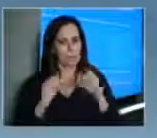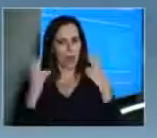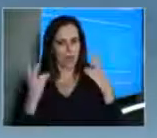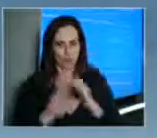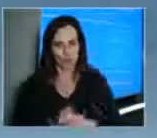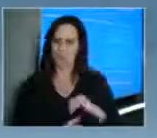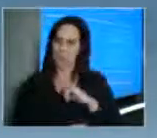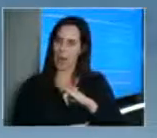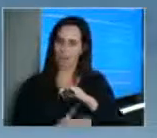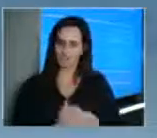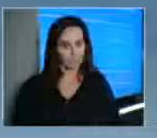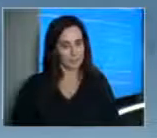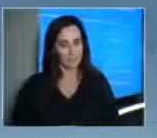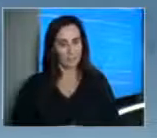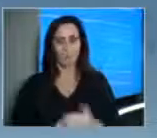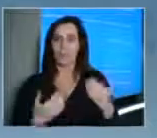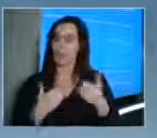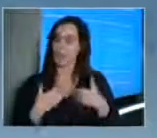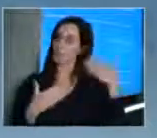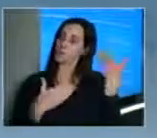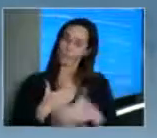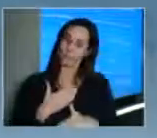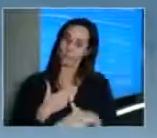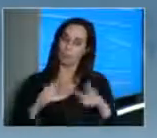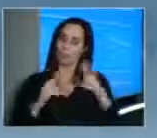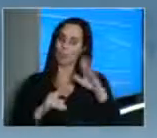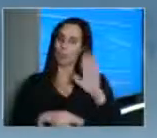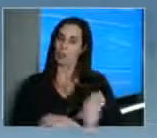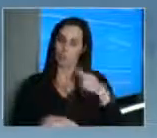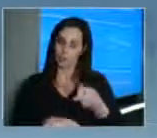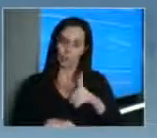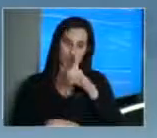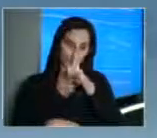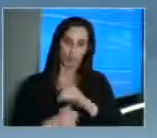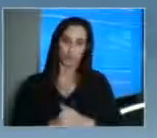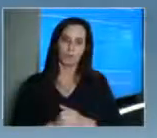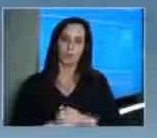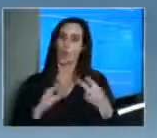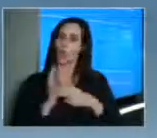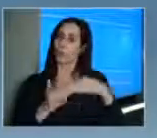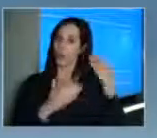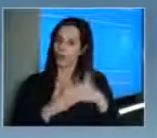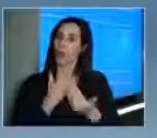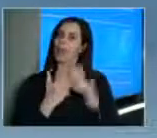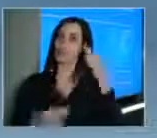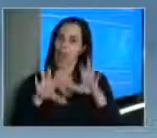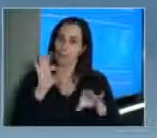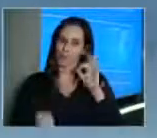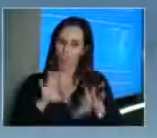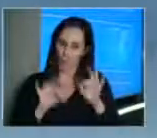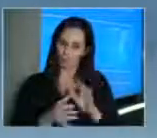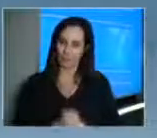חשוב ומעניין. ואנחנו סיימנו, נהיה כאן גם ביום ראשון, בתוכנית אחרונה, לפני